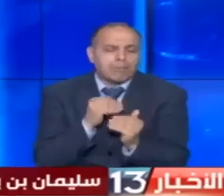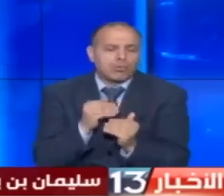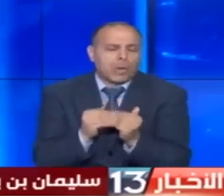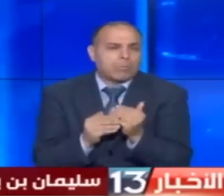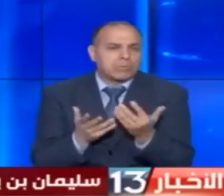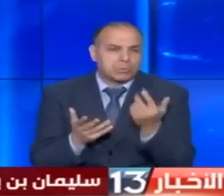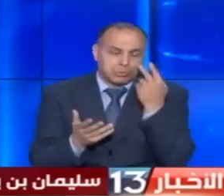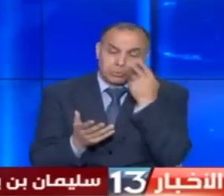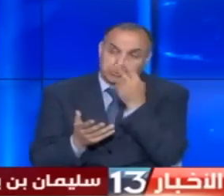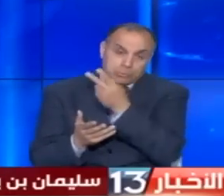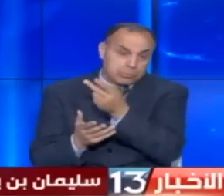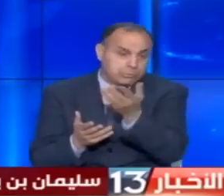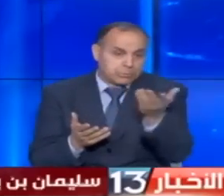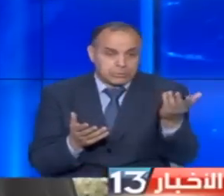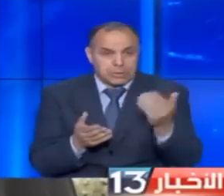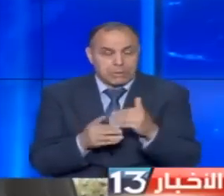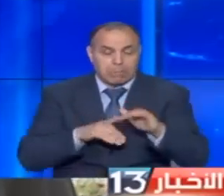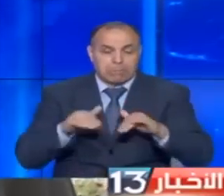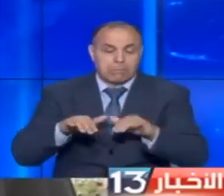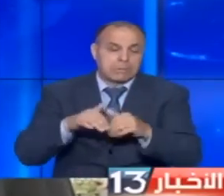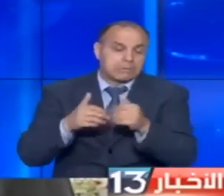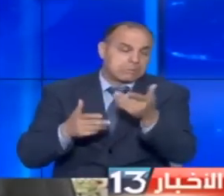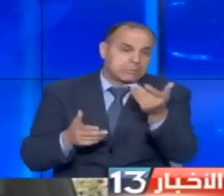شوفوا شوفوا بعض الطرقات